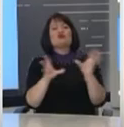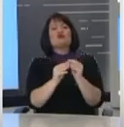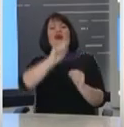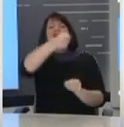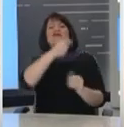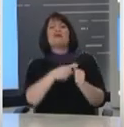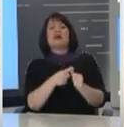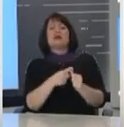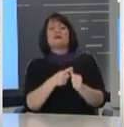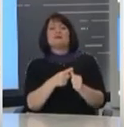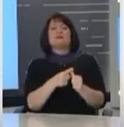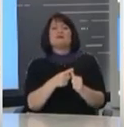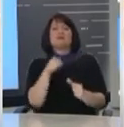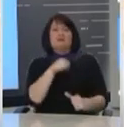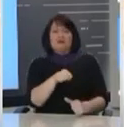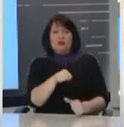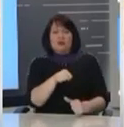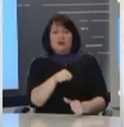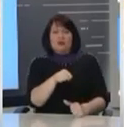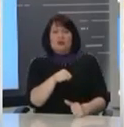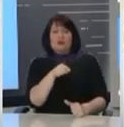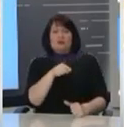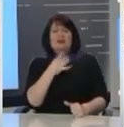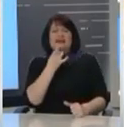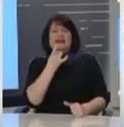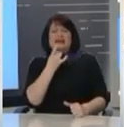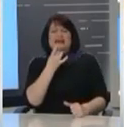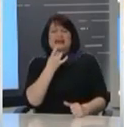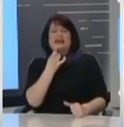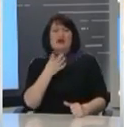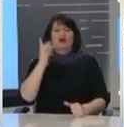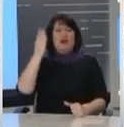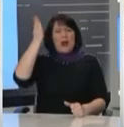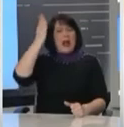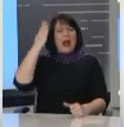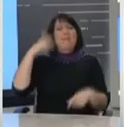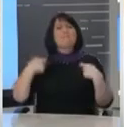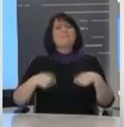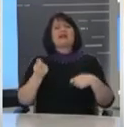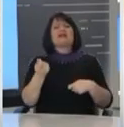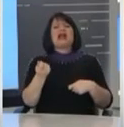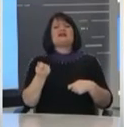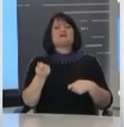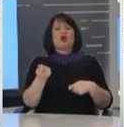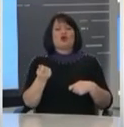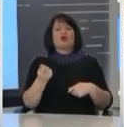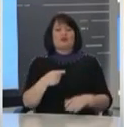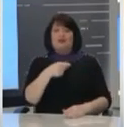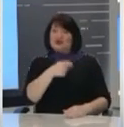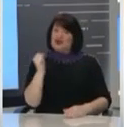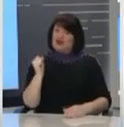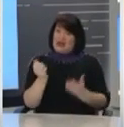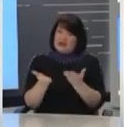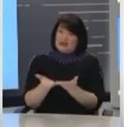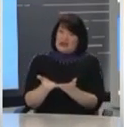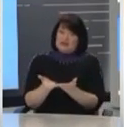Ο καπιταλισμός στην πλέον άγρια και κτηνώδη του μορφή. Και εσείς, οι υποτίθετε σοσιαλιστές,